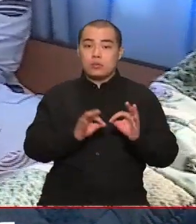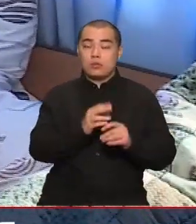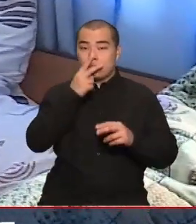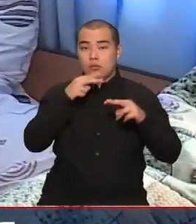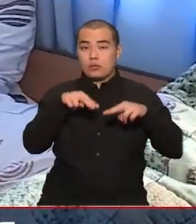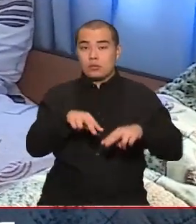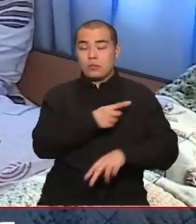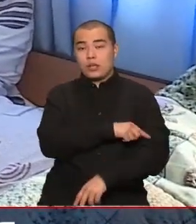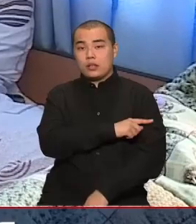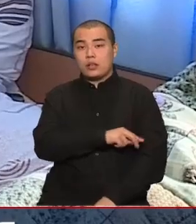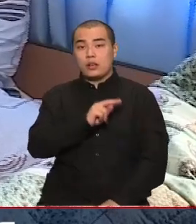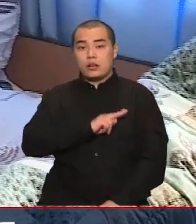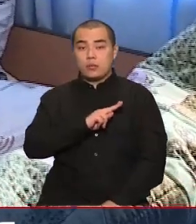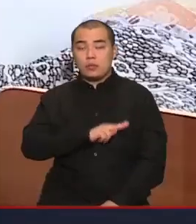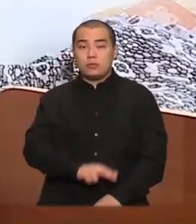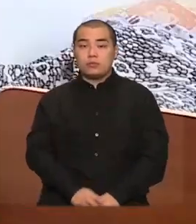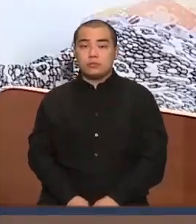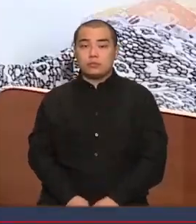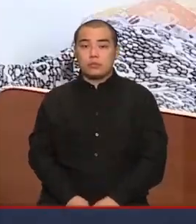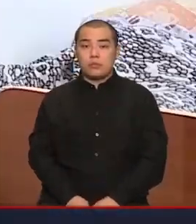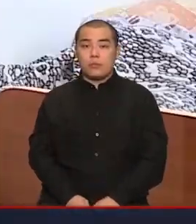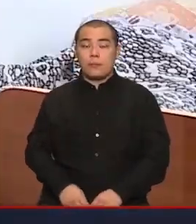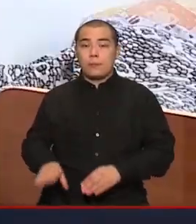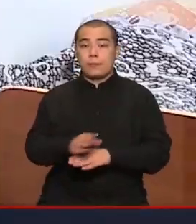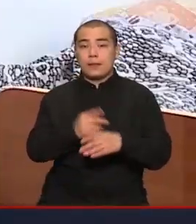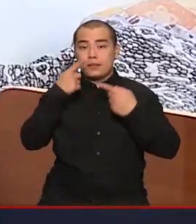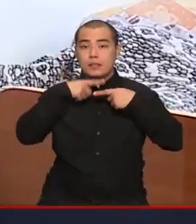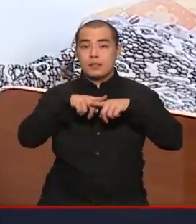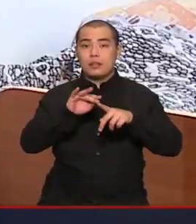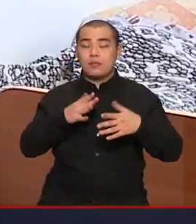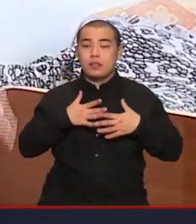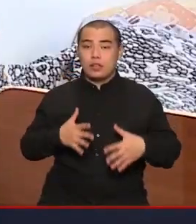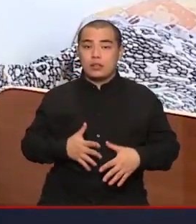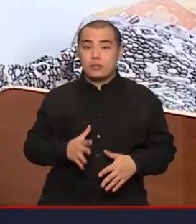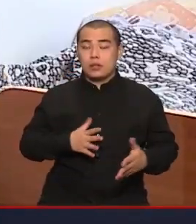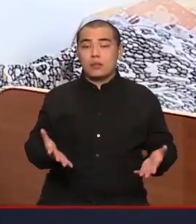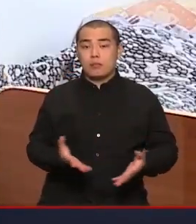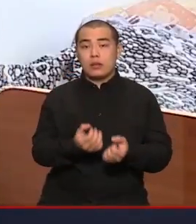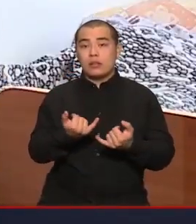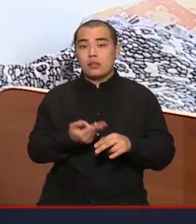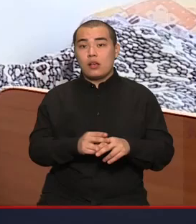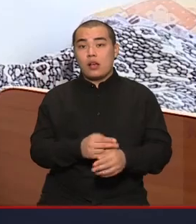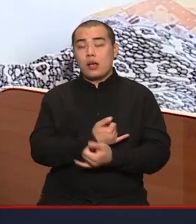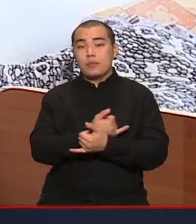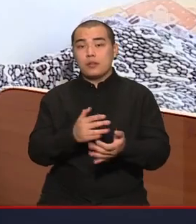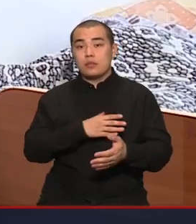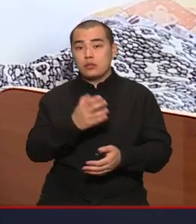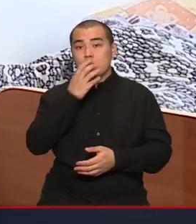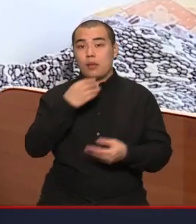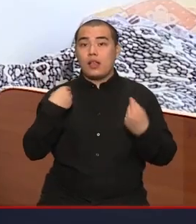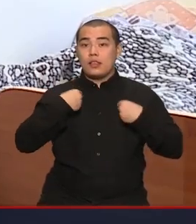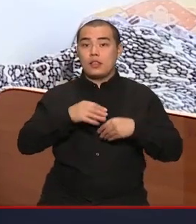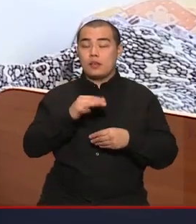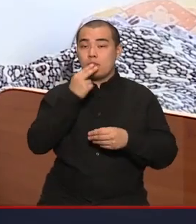дежурство медицинских работников. Всю технику и вещи мы как могли спасли. Нас обеспечили теплой одеждой и